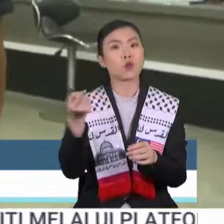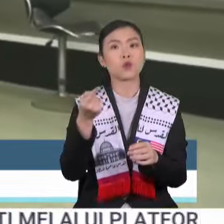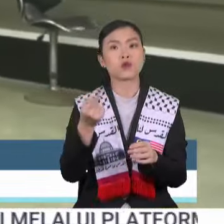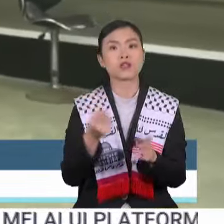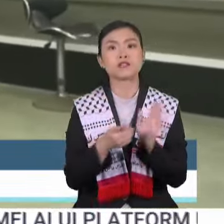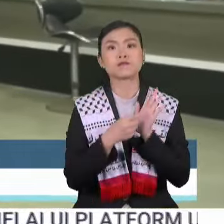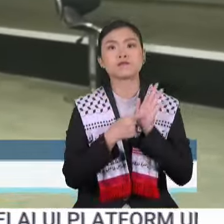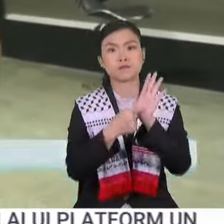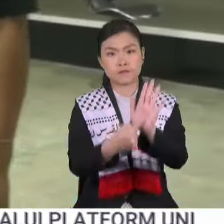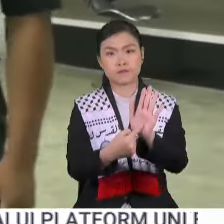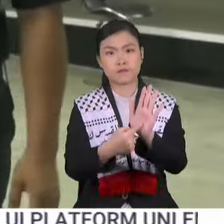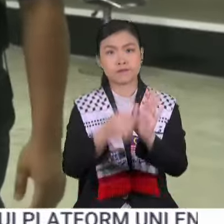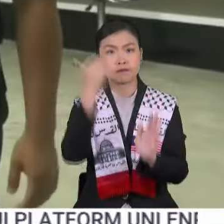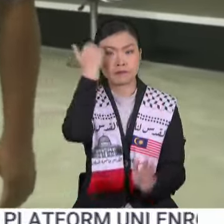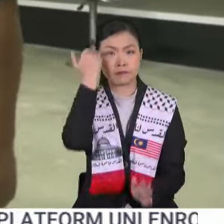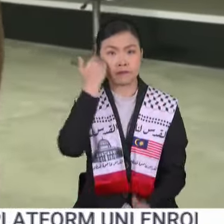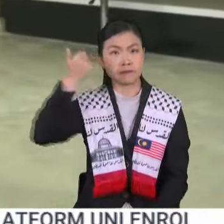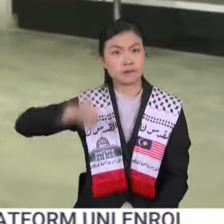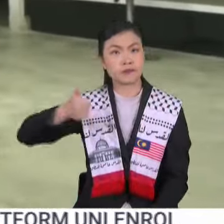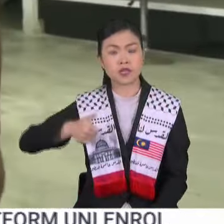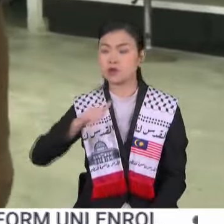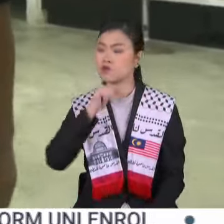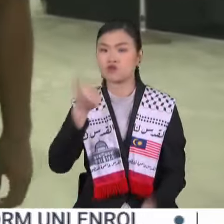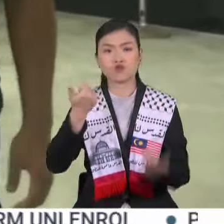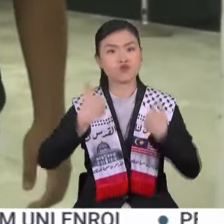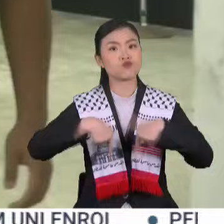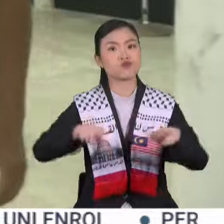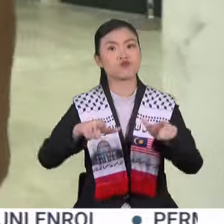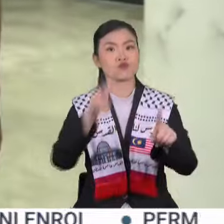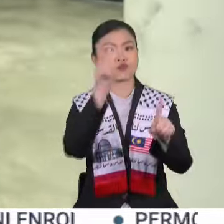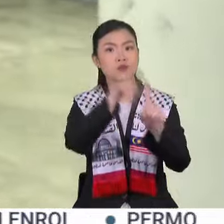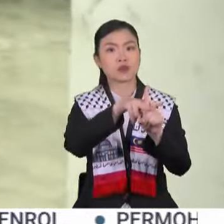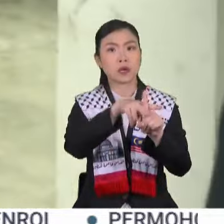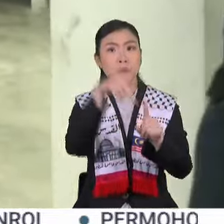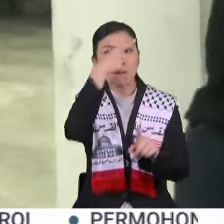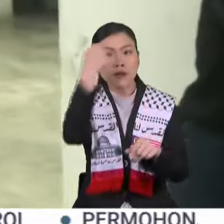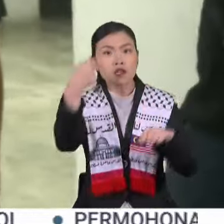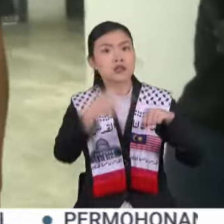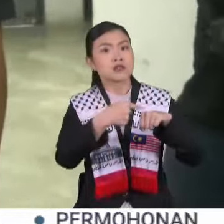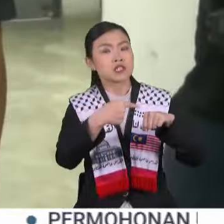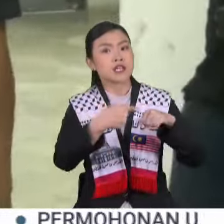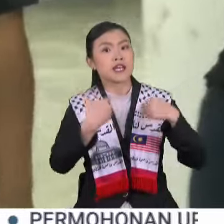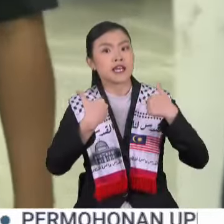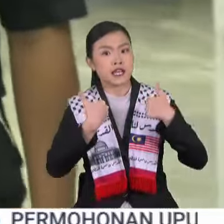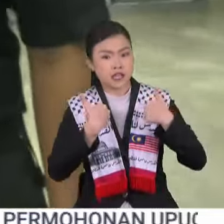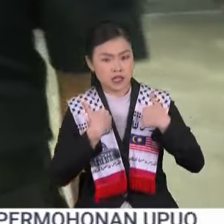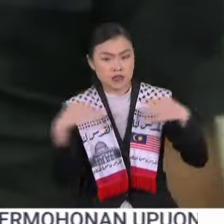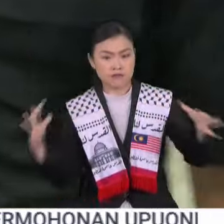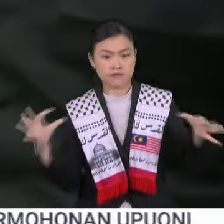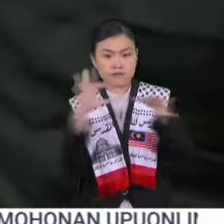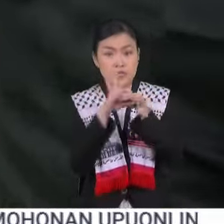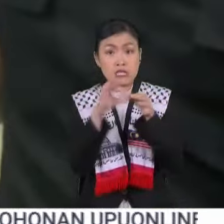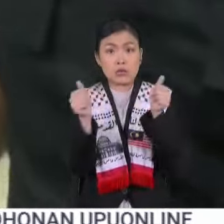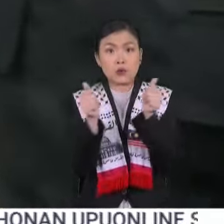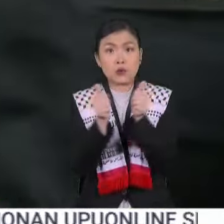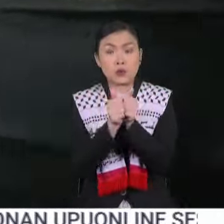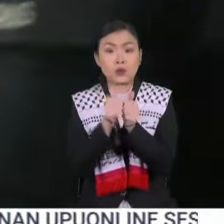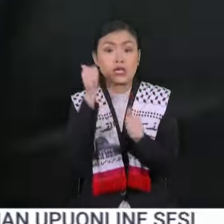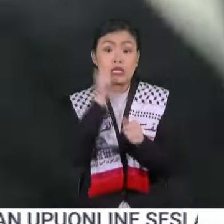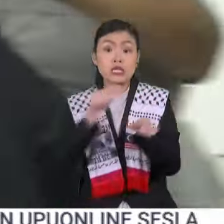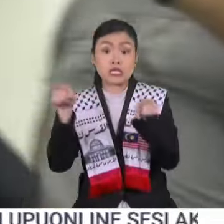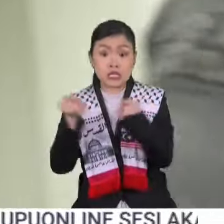Hakim Nik Habri Muhammad bagaimanapun tidak membenarkan permohonan itu memandangkan tertuduh mempunyai pertalian darah dengan